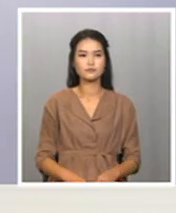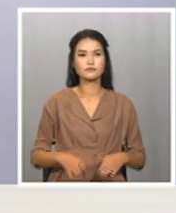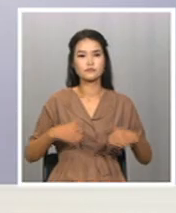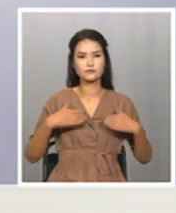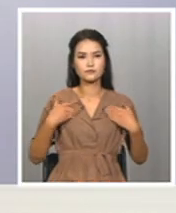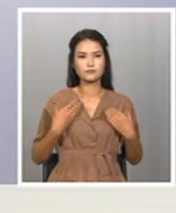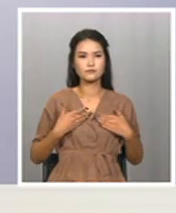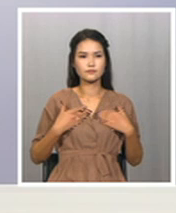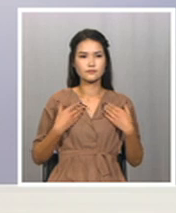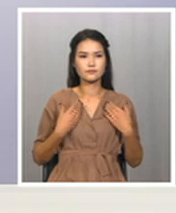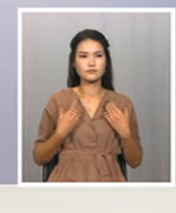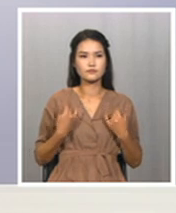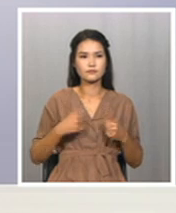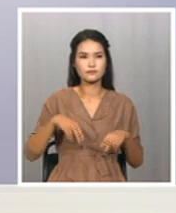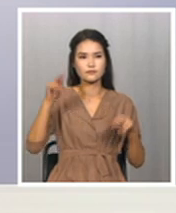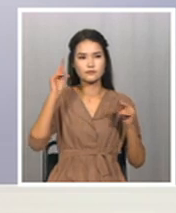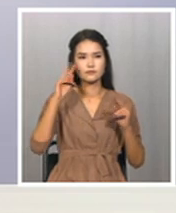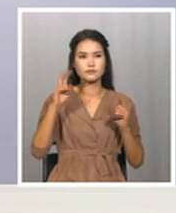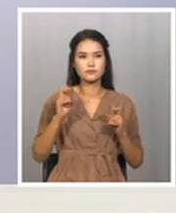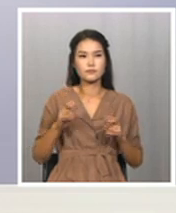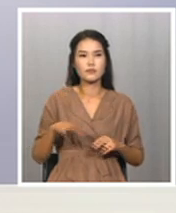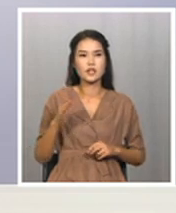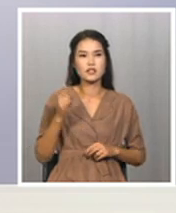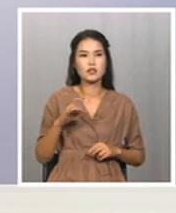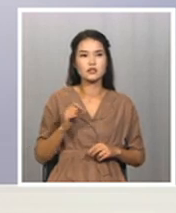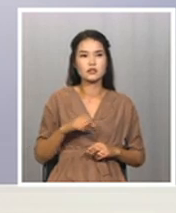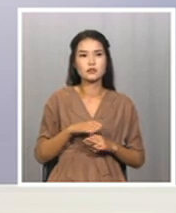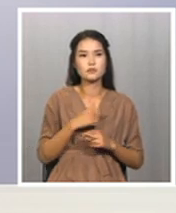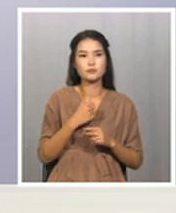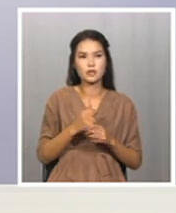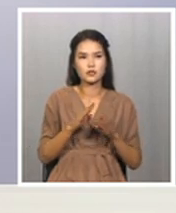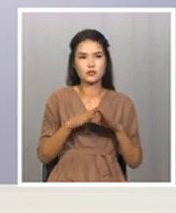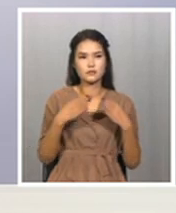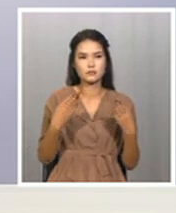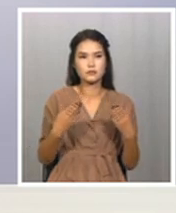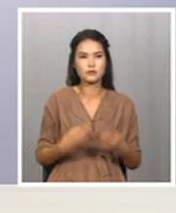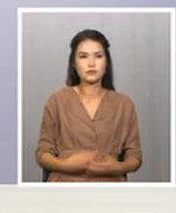Сәлеметсіздер ме? Бүгінгі сабағымыздың тақырыбы сайттың басты беті.